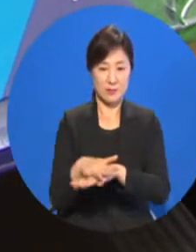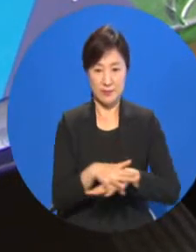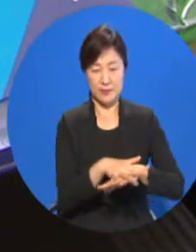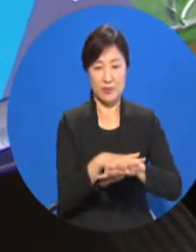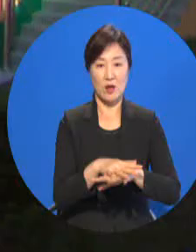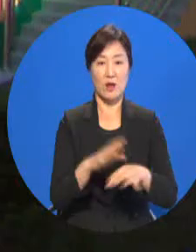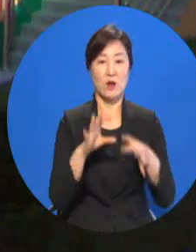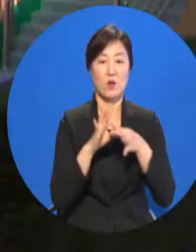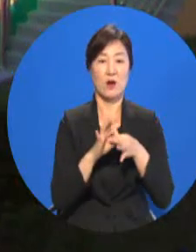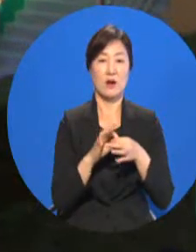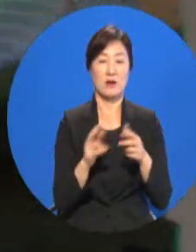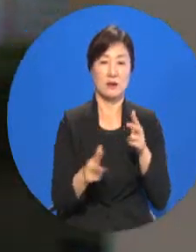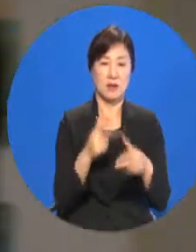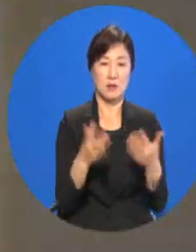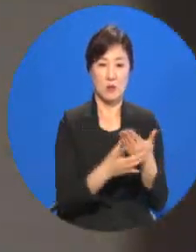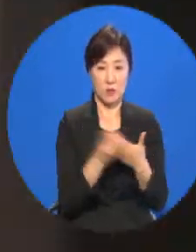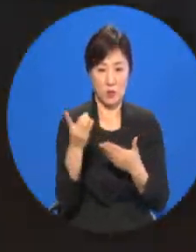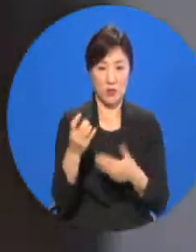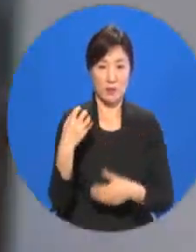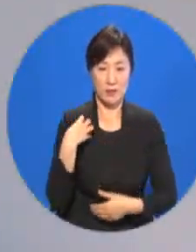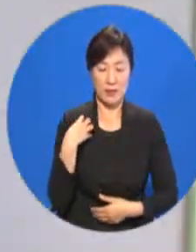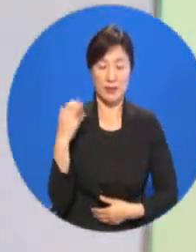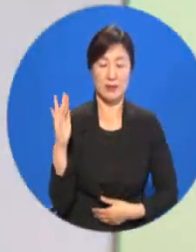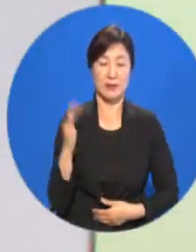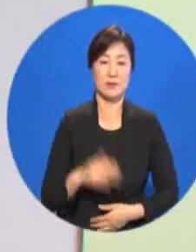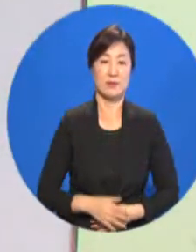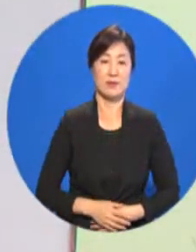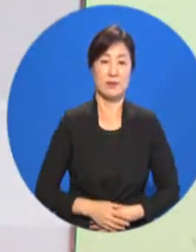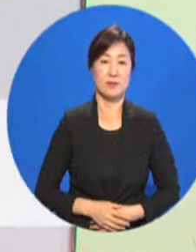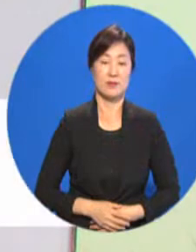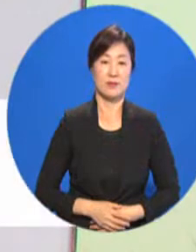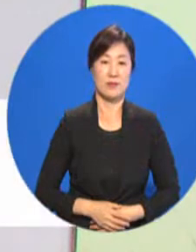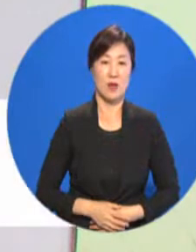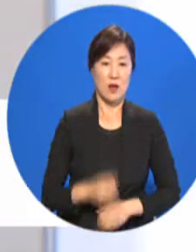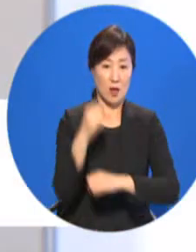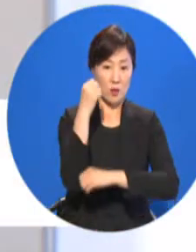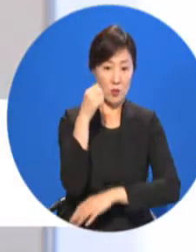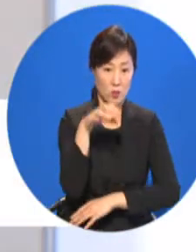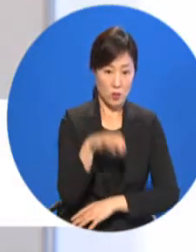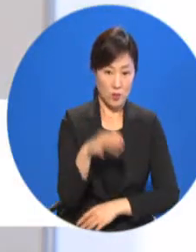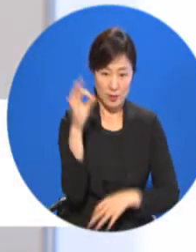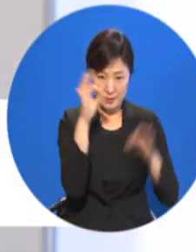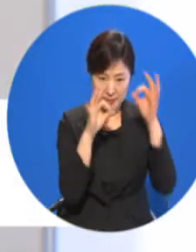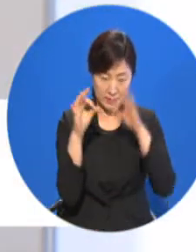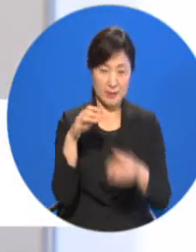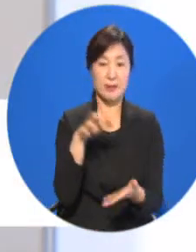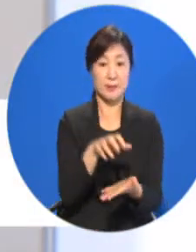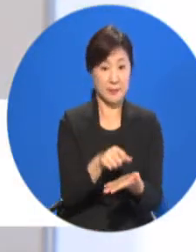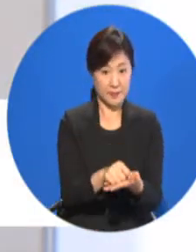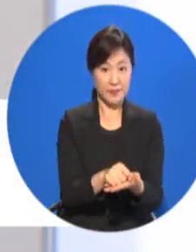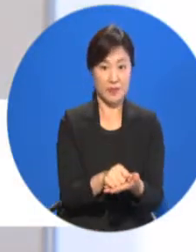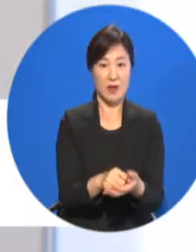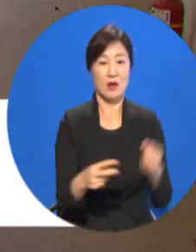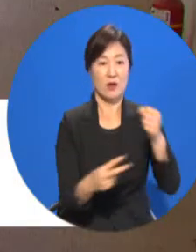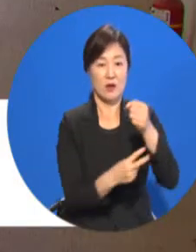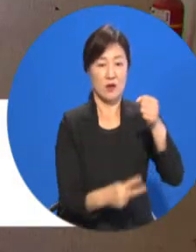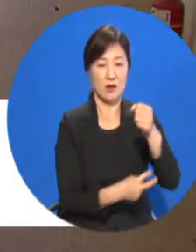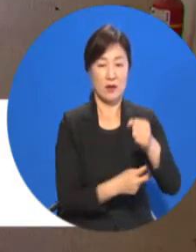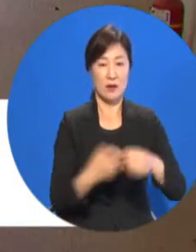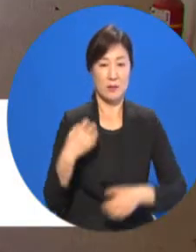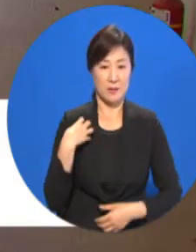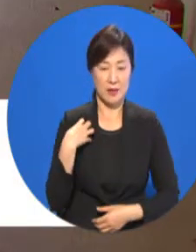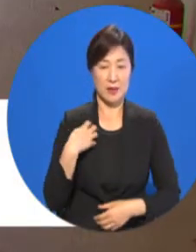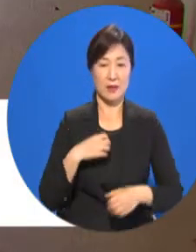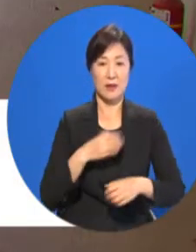사업의 통합 기능도 하게 됩니다. 도시민들의 정착지를 선정한 뒤 완전한 유입까지 징검다리 역할을 하게 될